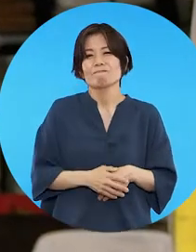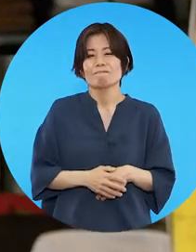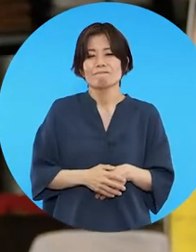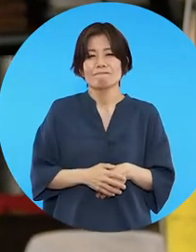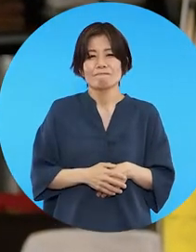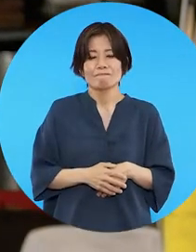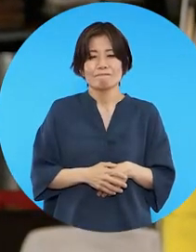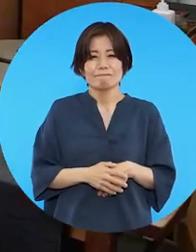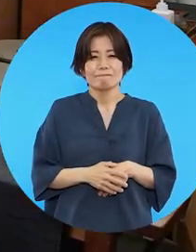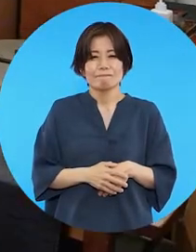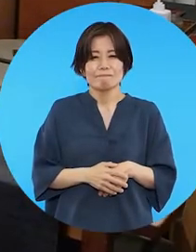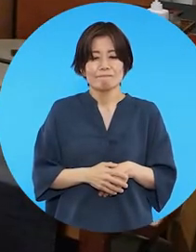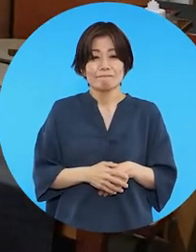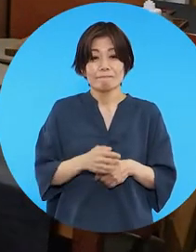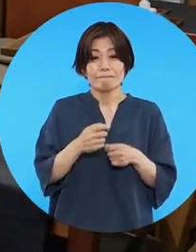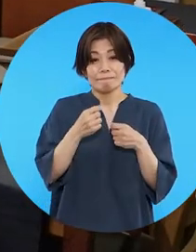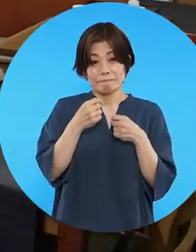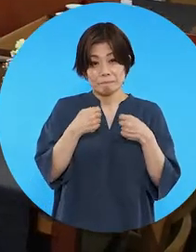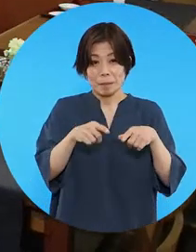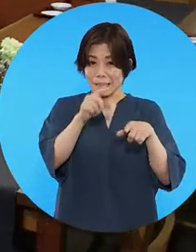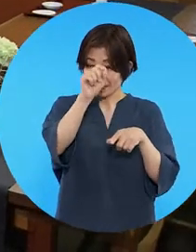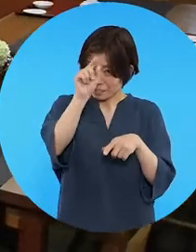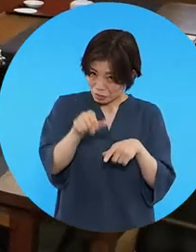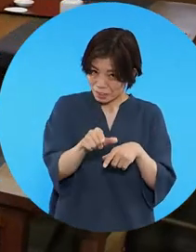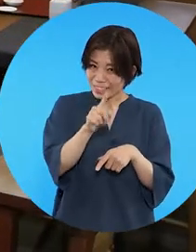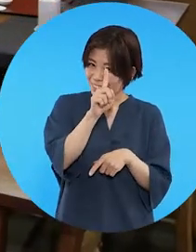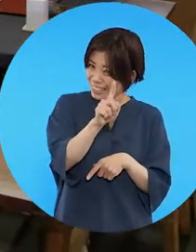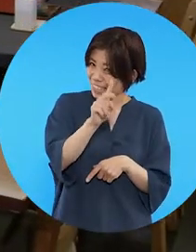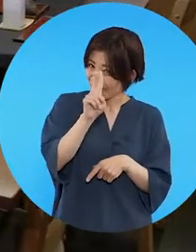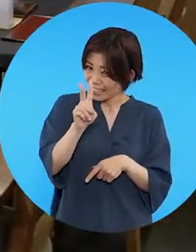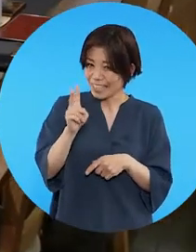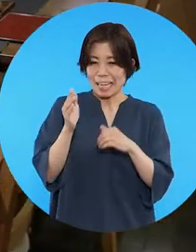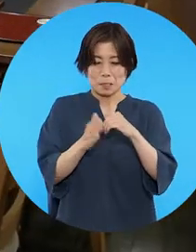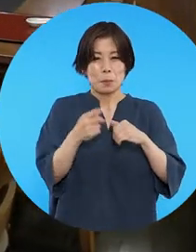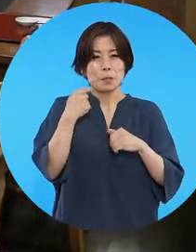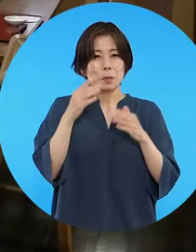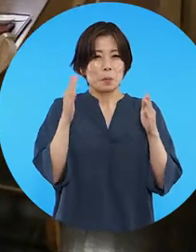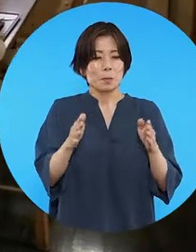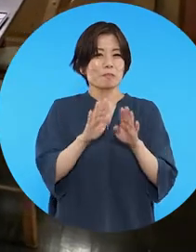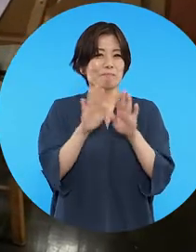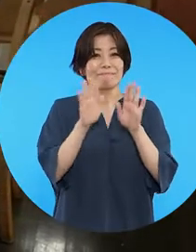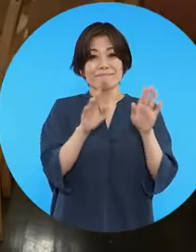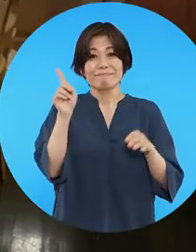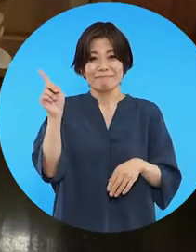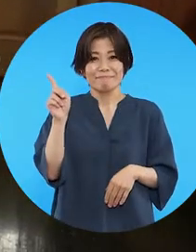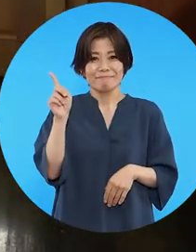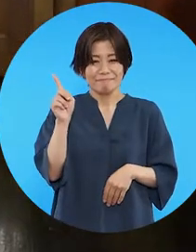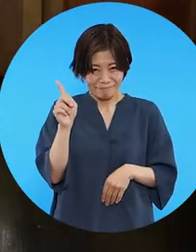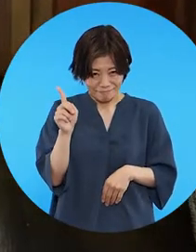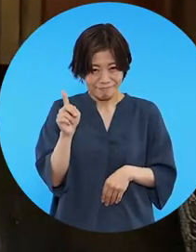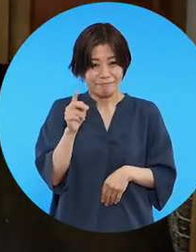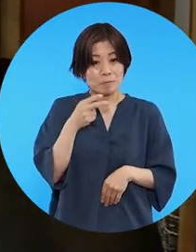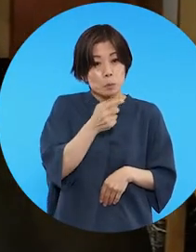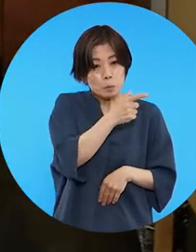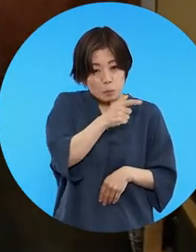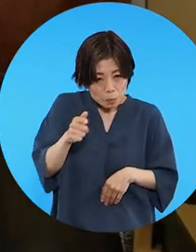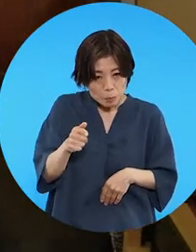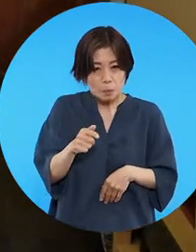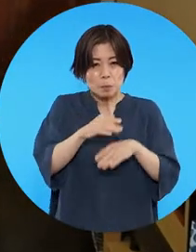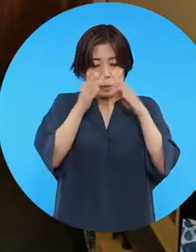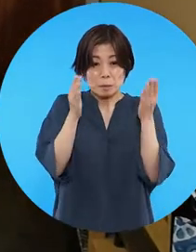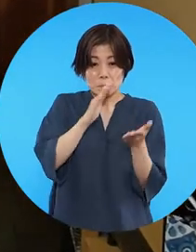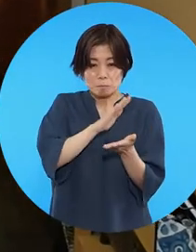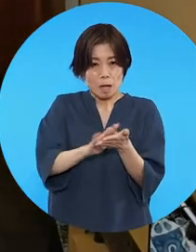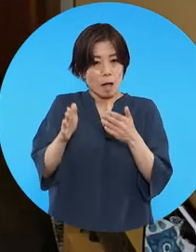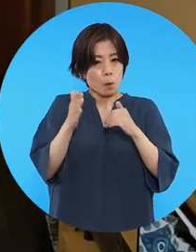てます。 また月に1回から2回料理教室を行い、その中でも食材を